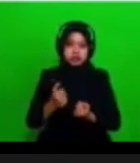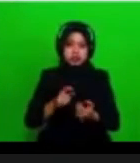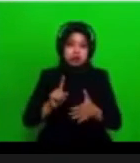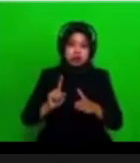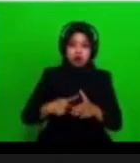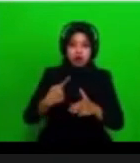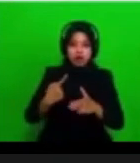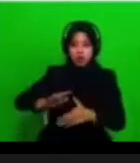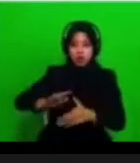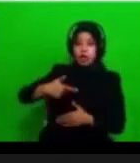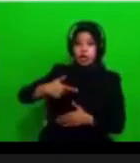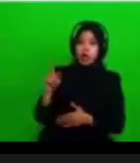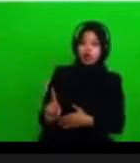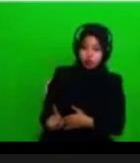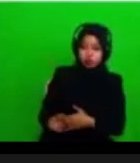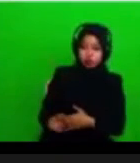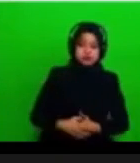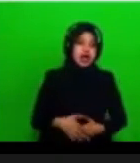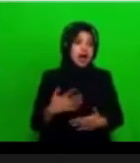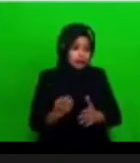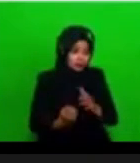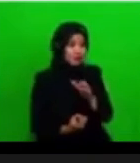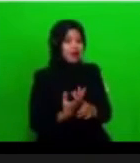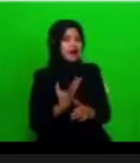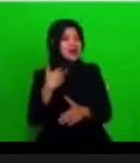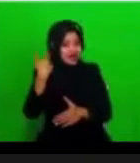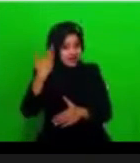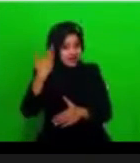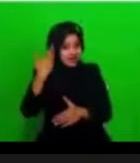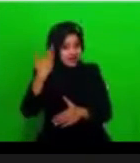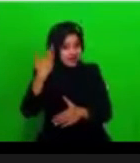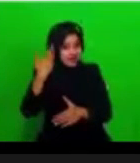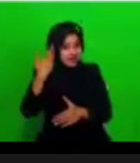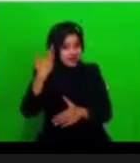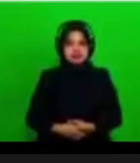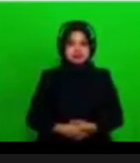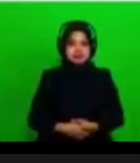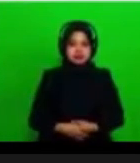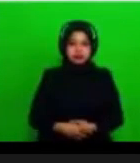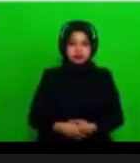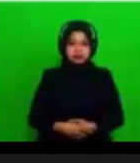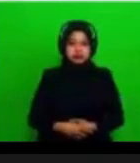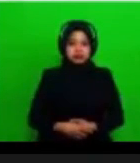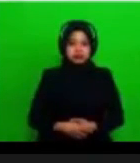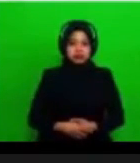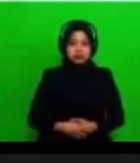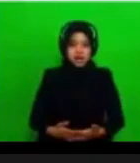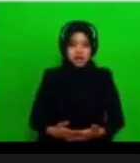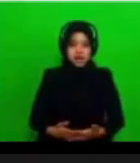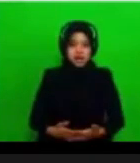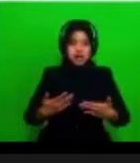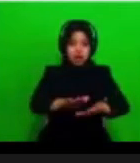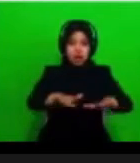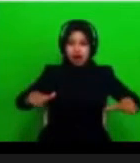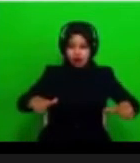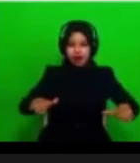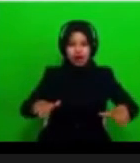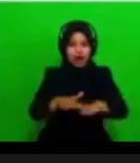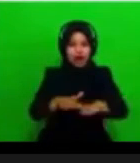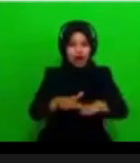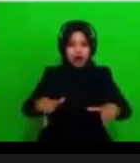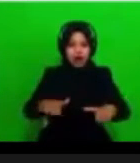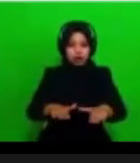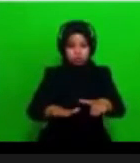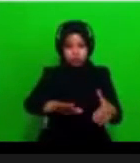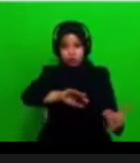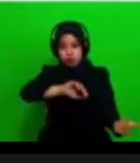dilakukan dari start from our family, kemudian kita kembangkan terus. Nah, siswa atau semuanya ini